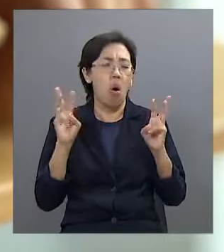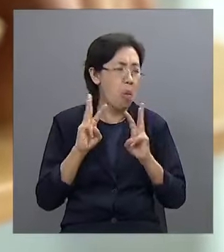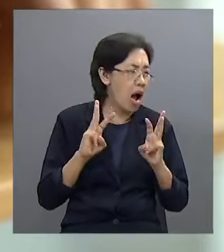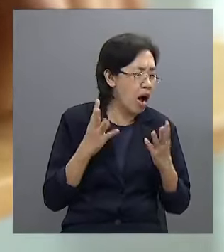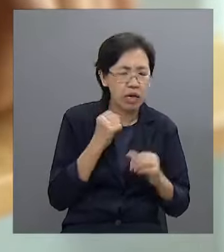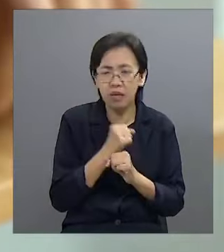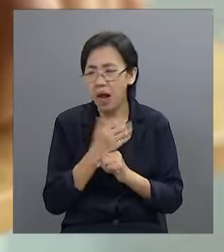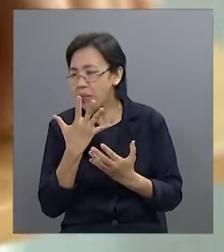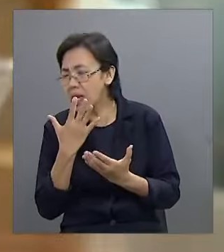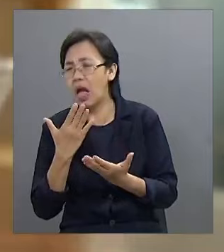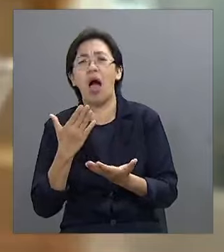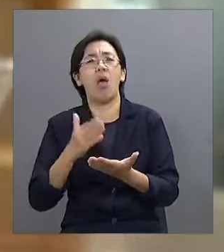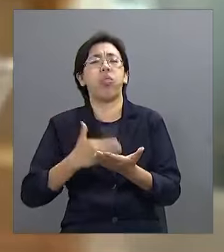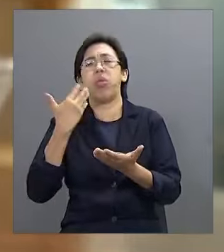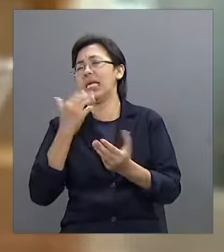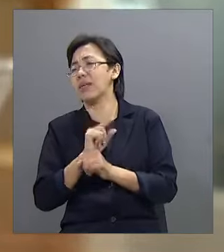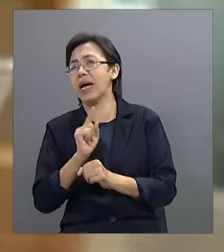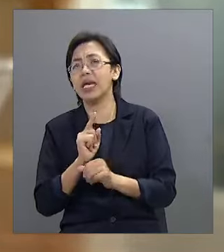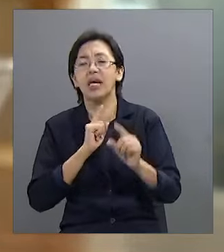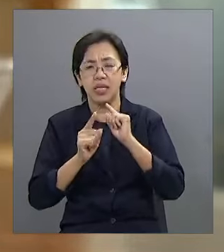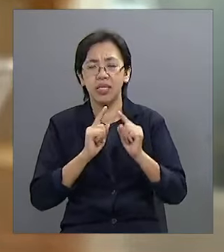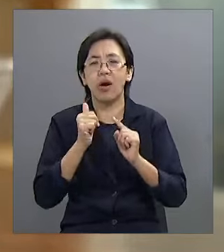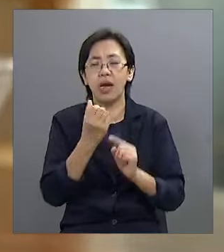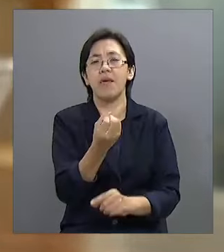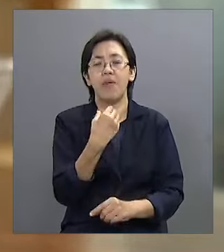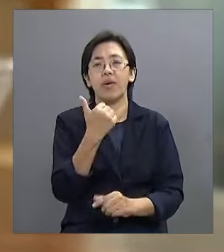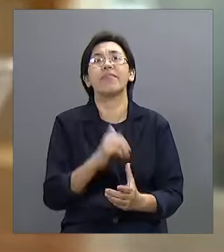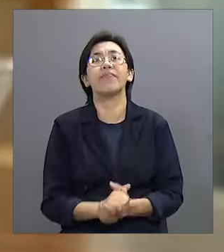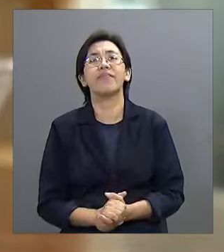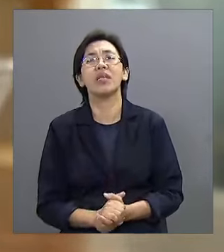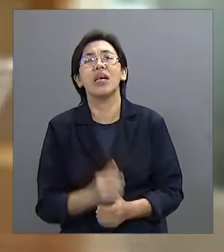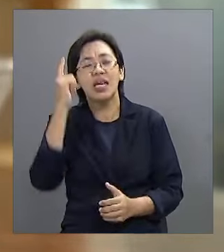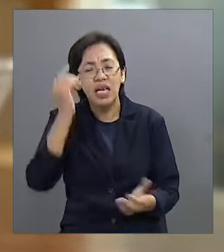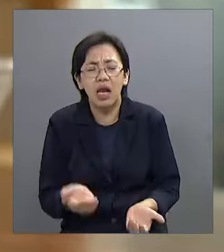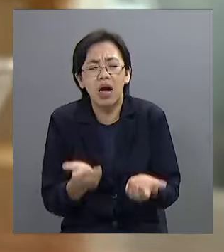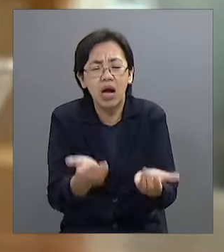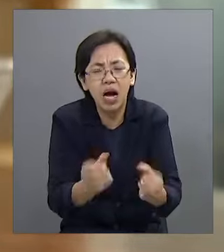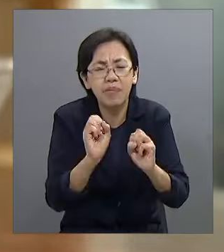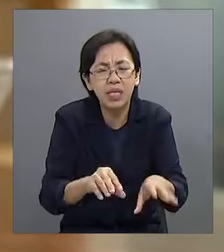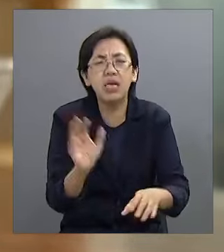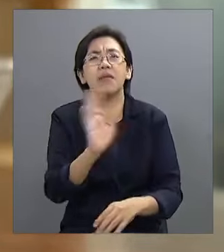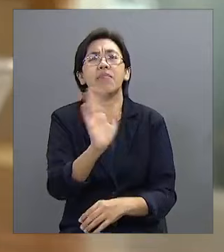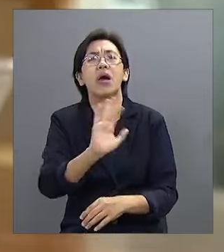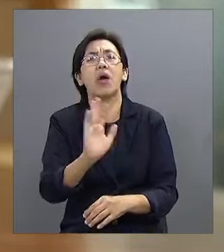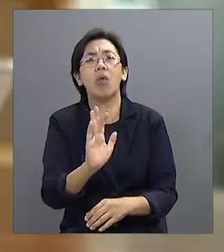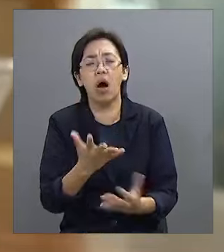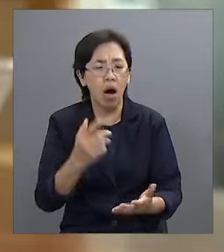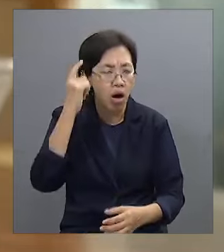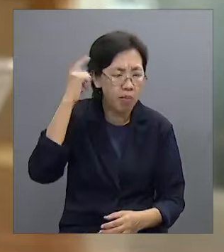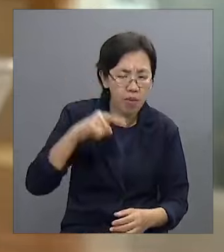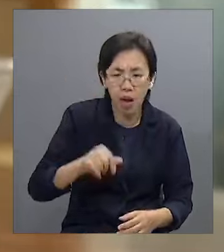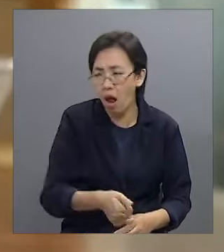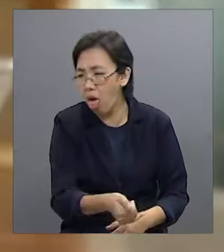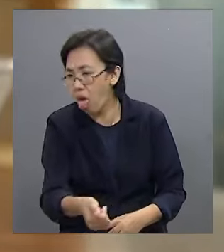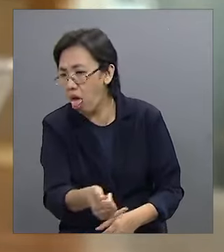ก็ติดต่อเรามาก็ได้ก็บอกเราหน่อยอะไรเงี้ยค่ะอย่าเอาแบบไปปล่อยเลยอย่างเงี้ยเขาใช้ชีวิตไม่เป็นไงเขาไม่มีสัญชาตญาณนัก